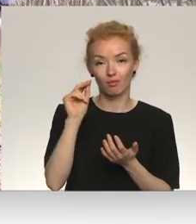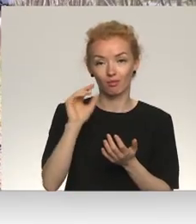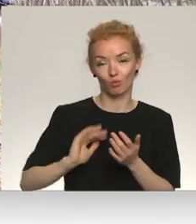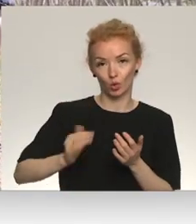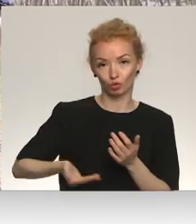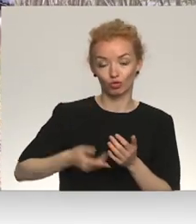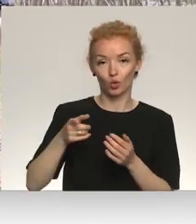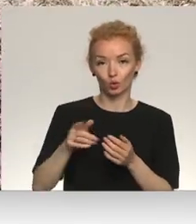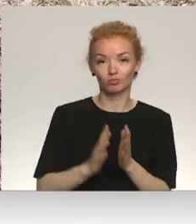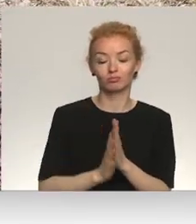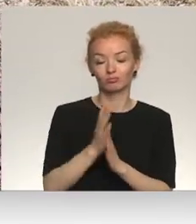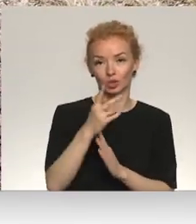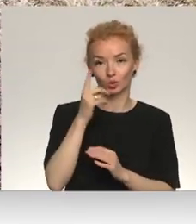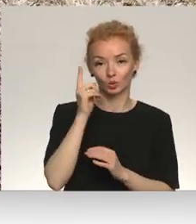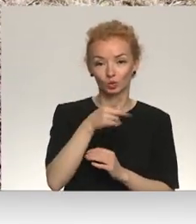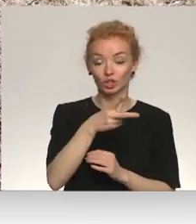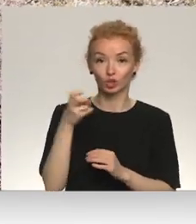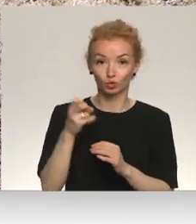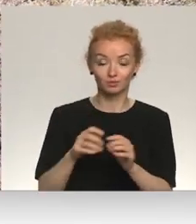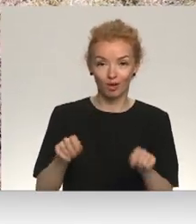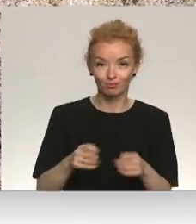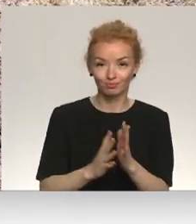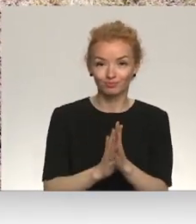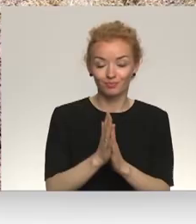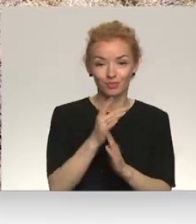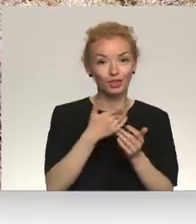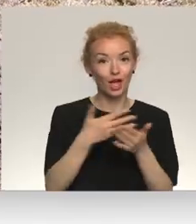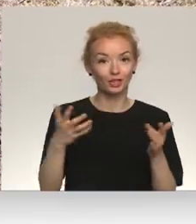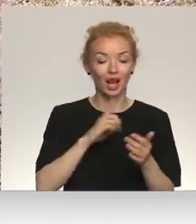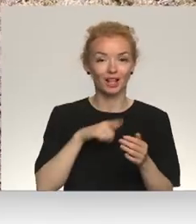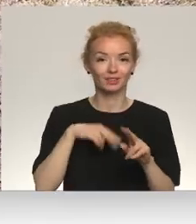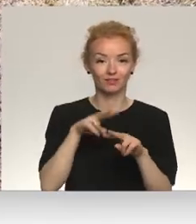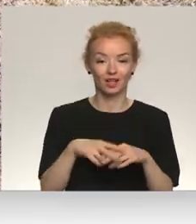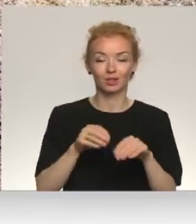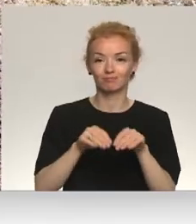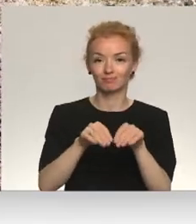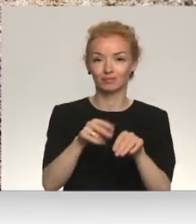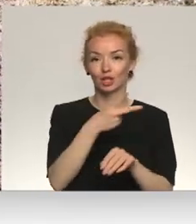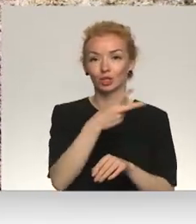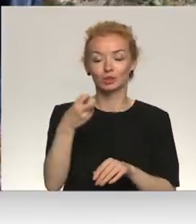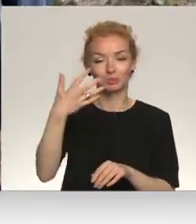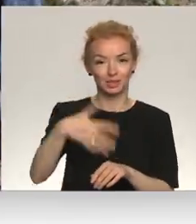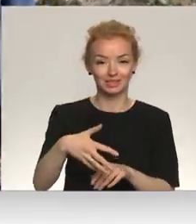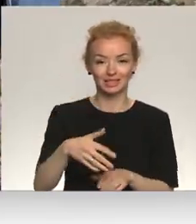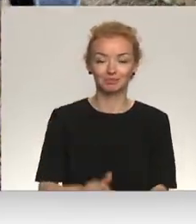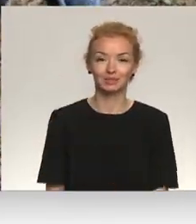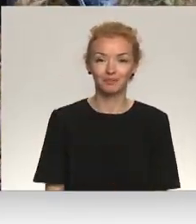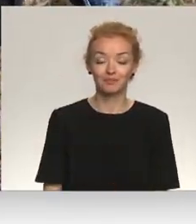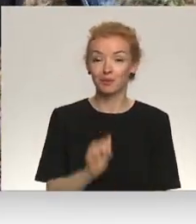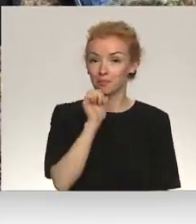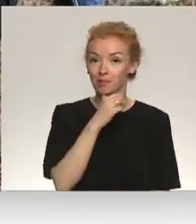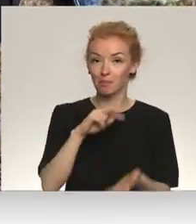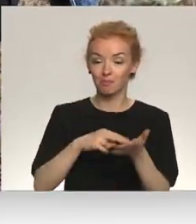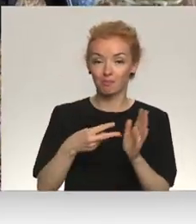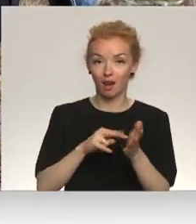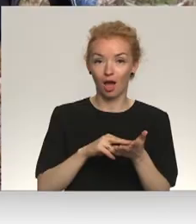izaugušie aptuveni 1200 stādu. Dažādās Latvijas vietās šobrīd iestādīti jau 250. Mājā plānot stādīt